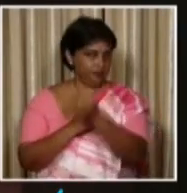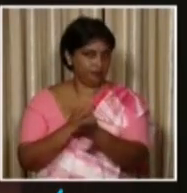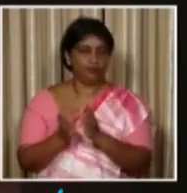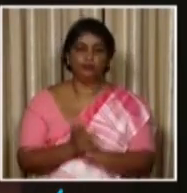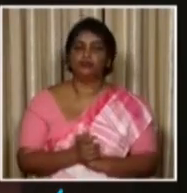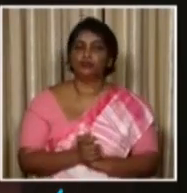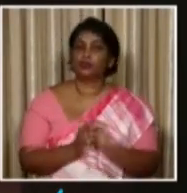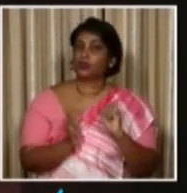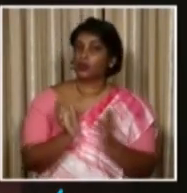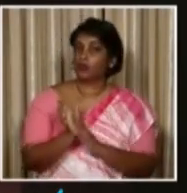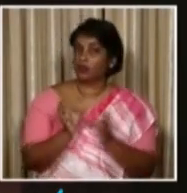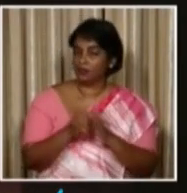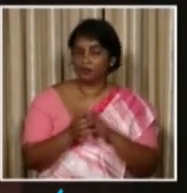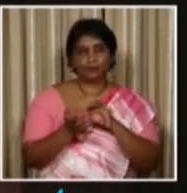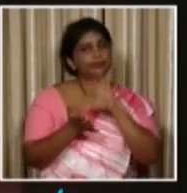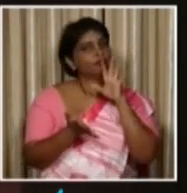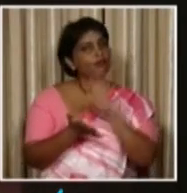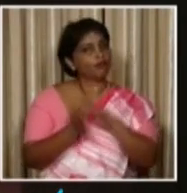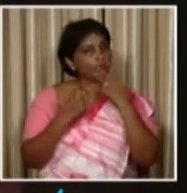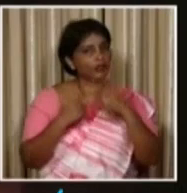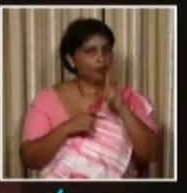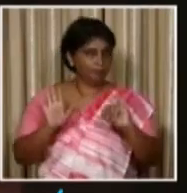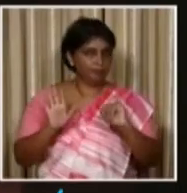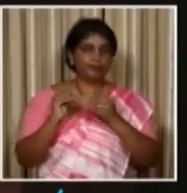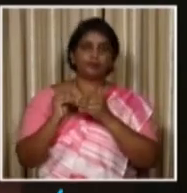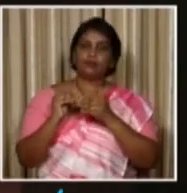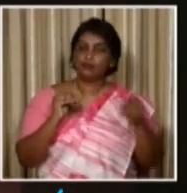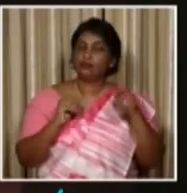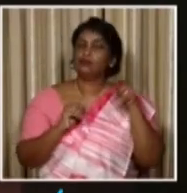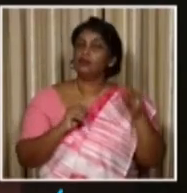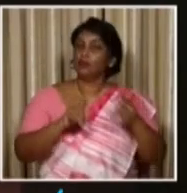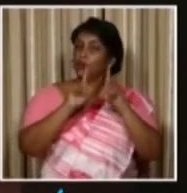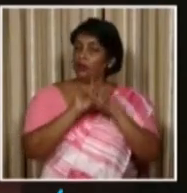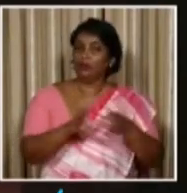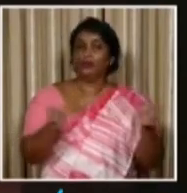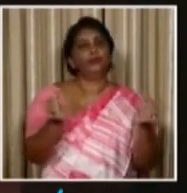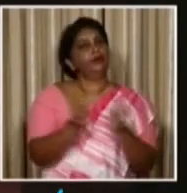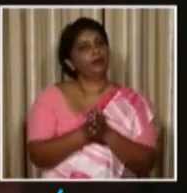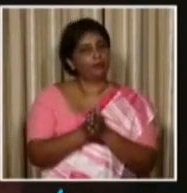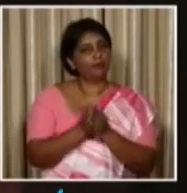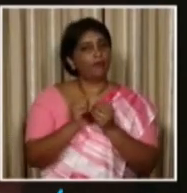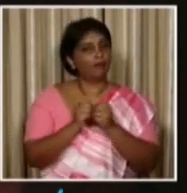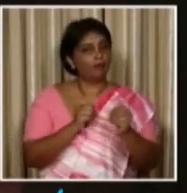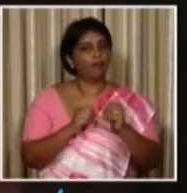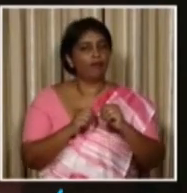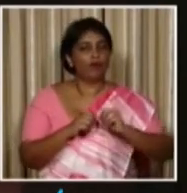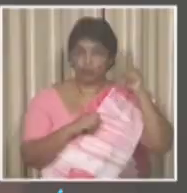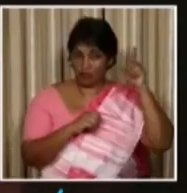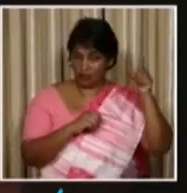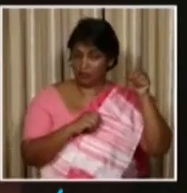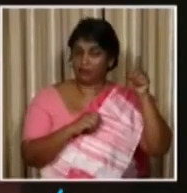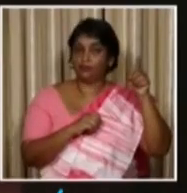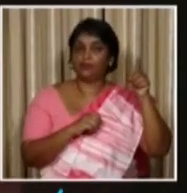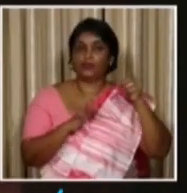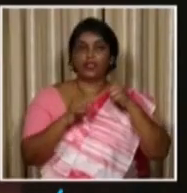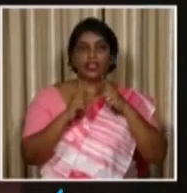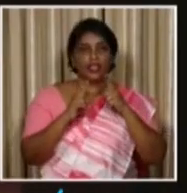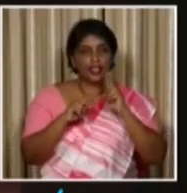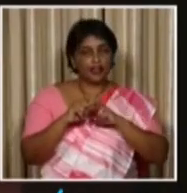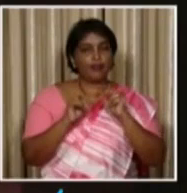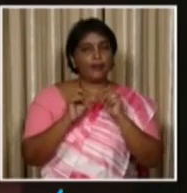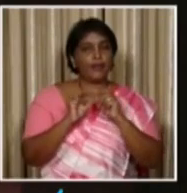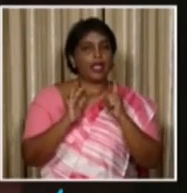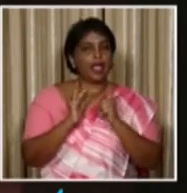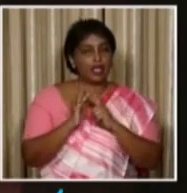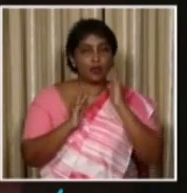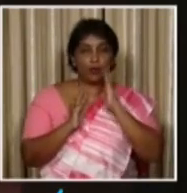mat komision sabha wasta api කිරීමෙන් සති 6ක් ඇතුළත ඒහ සමග එක්ව කටයුතු කිරීමට ස්කොට්ලන්ඩ් යාඩ් සහ FBI ඇතුළු විදේශ